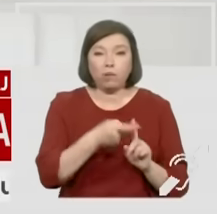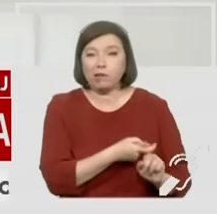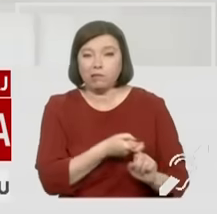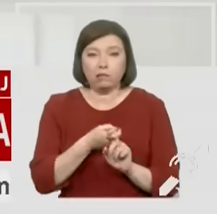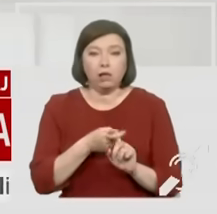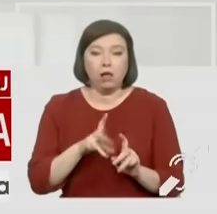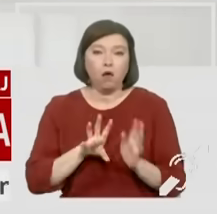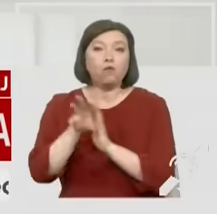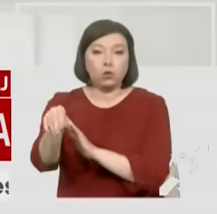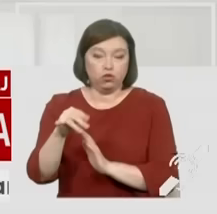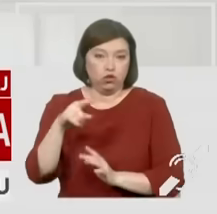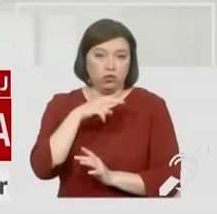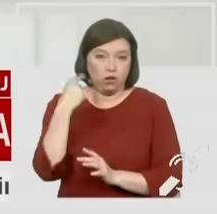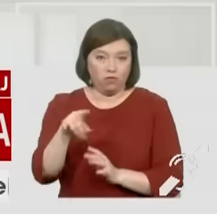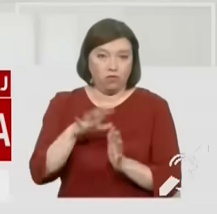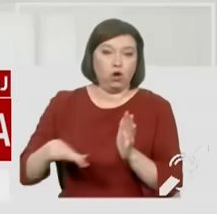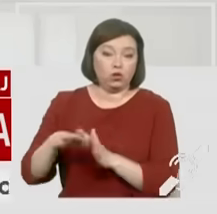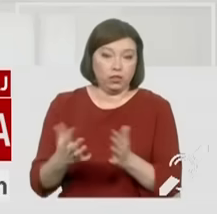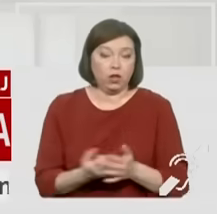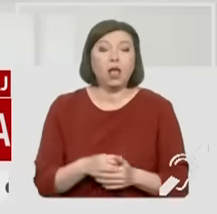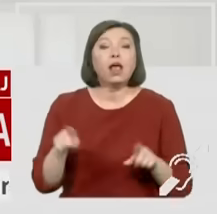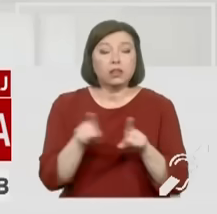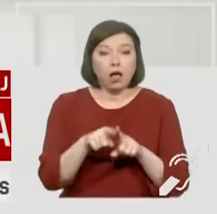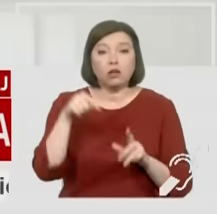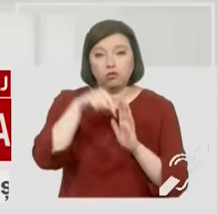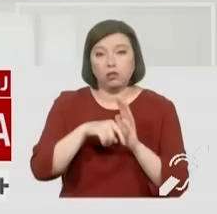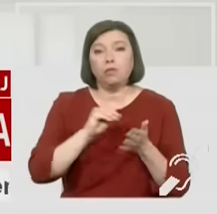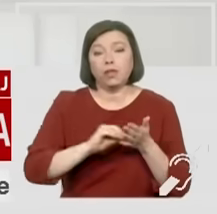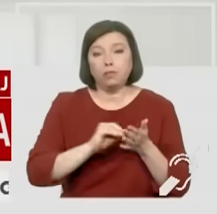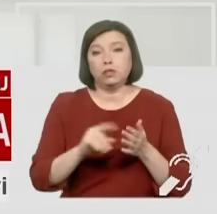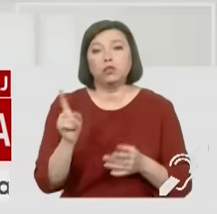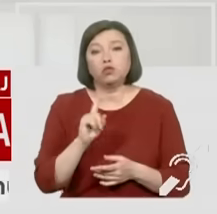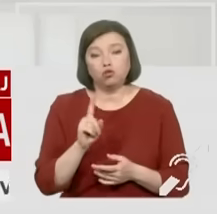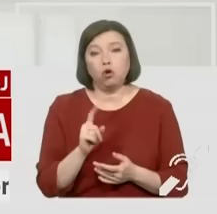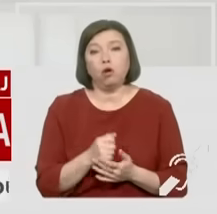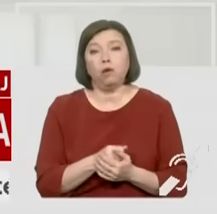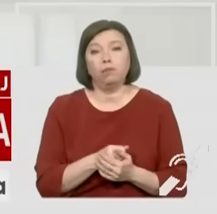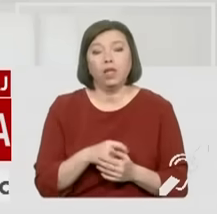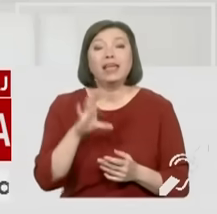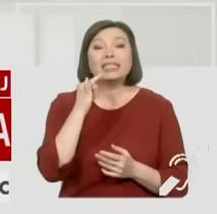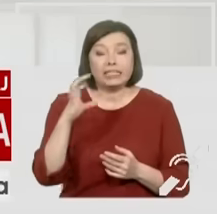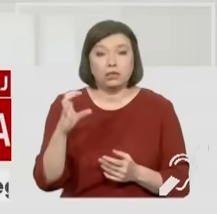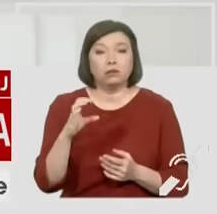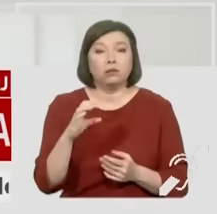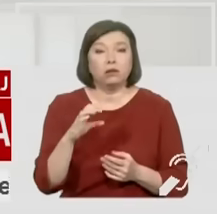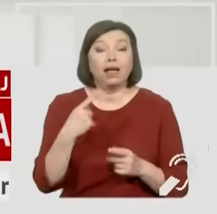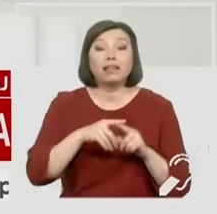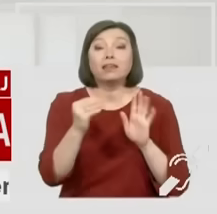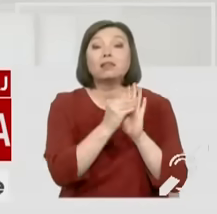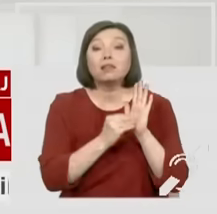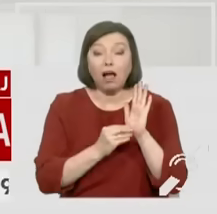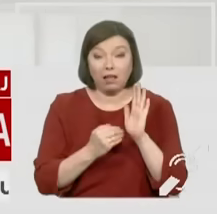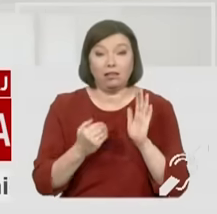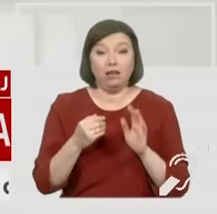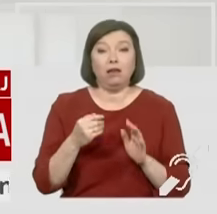în spațiul său de influență. În contextul investigației jurnalistice realizate de către The Insider, SIS menționează că datele din